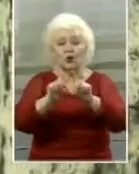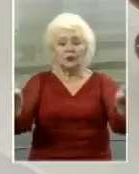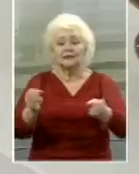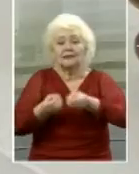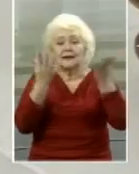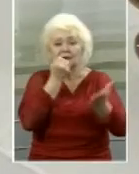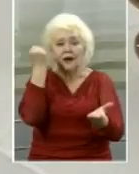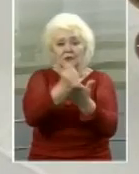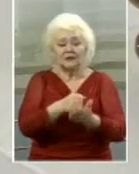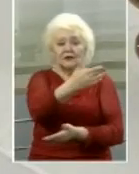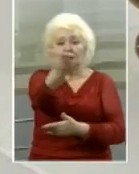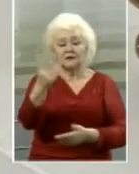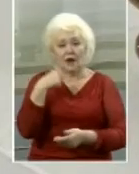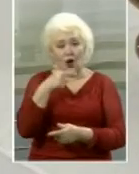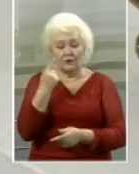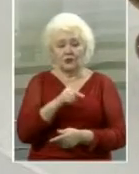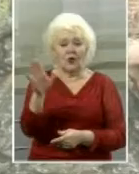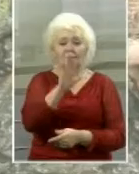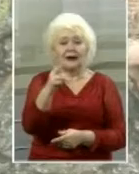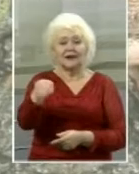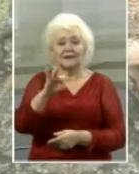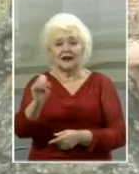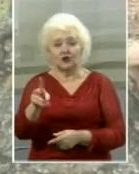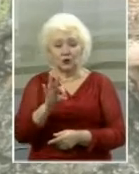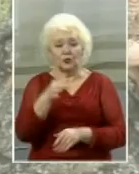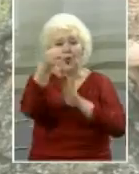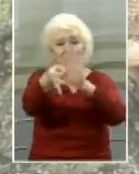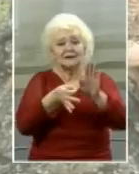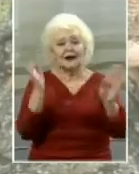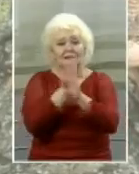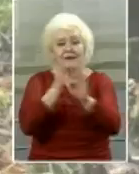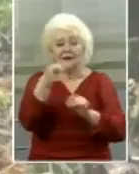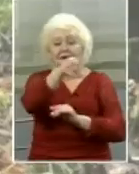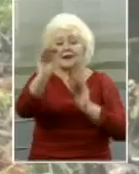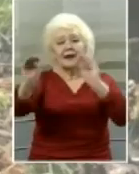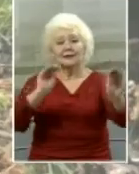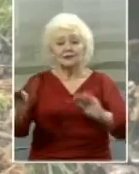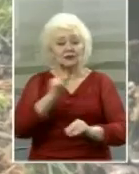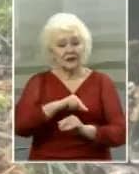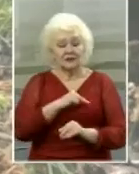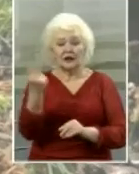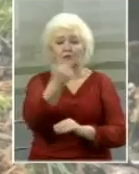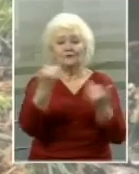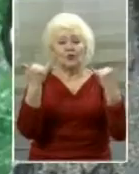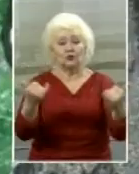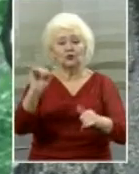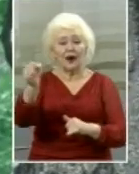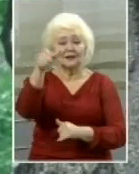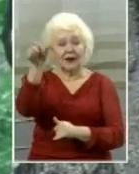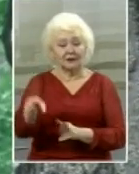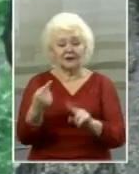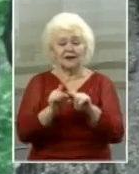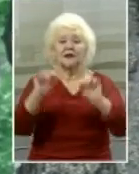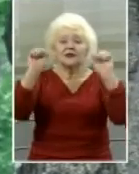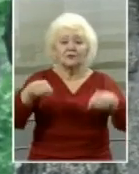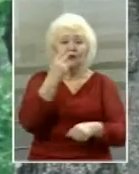яскраве підтвердження цьому, говорить Влада Дяченко. «Підказки природи» – це експозиція робіт двох сучасних авторів, які